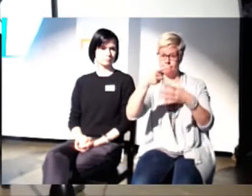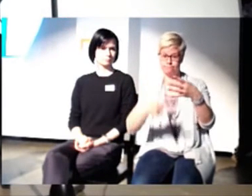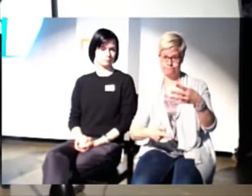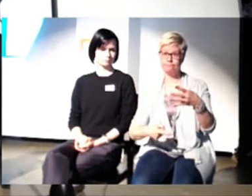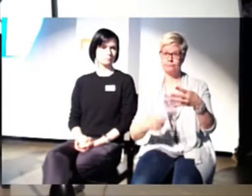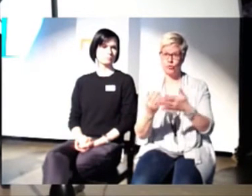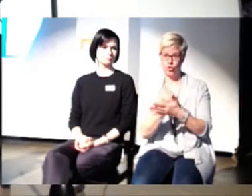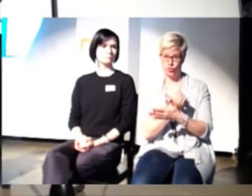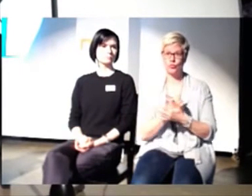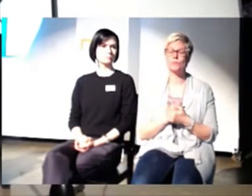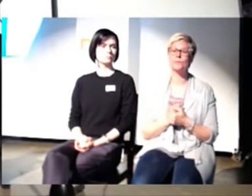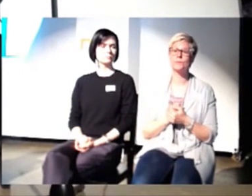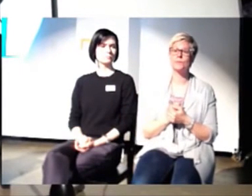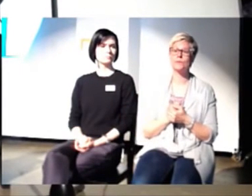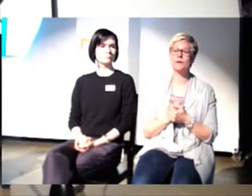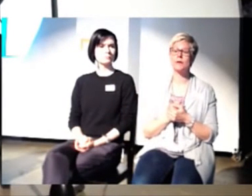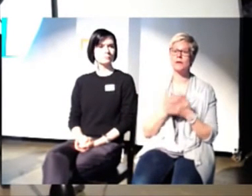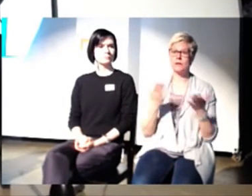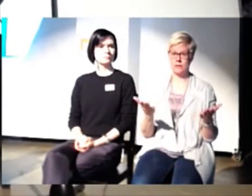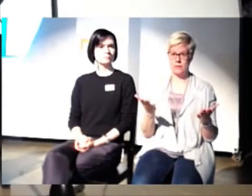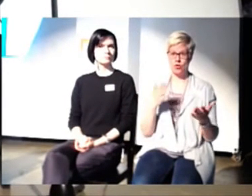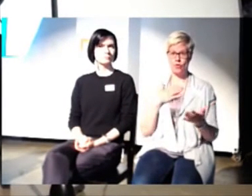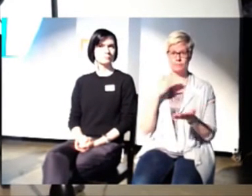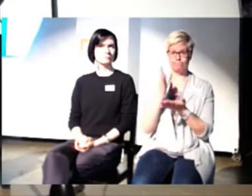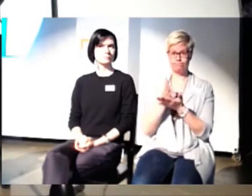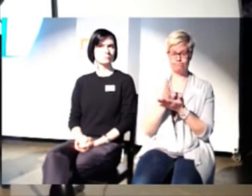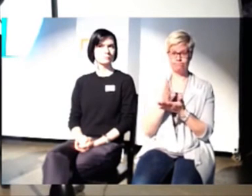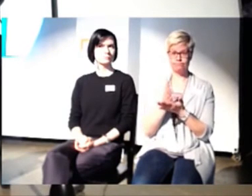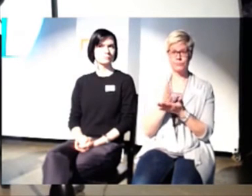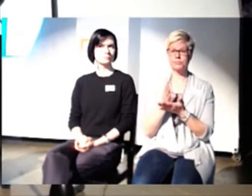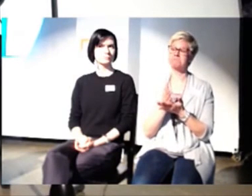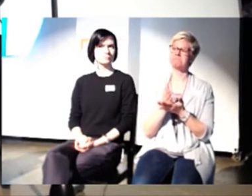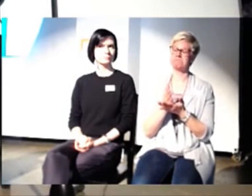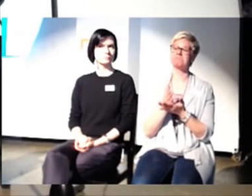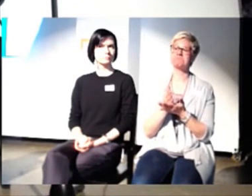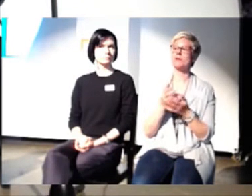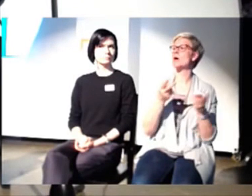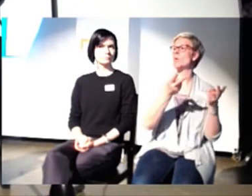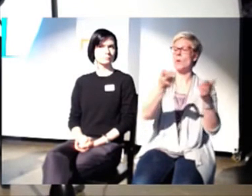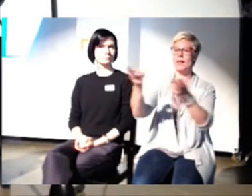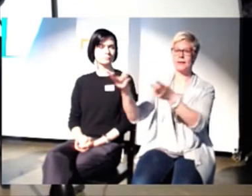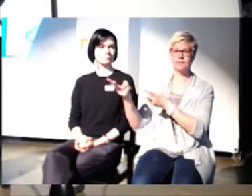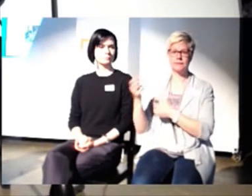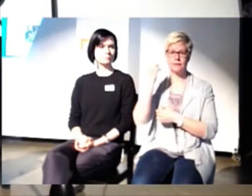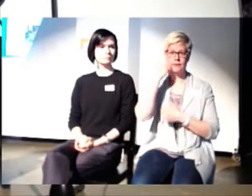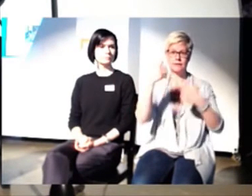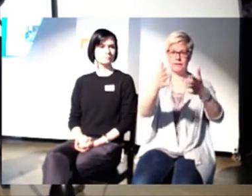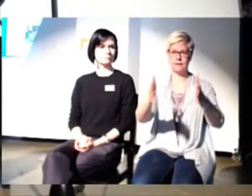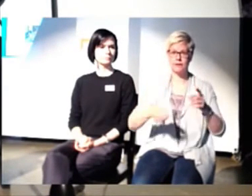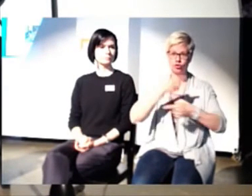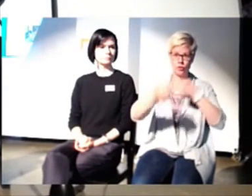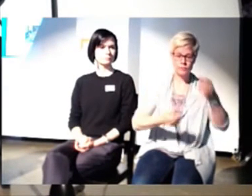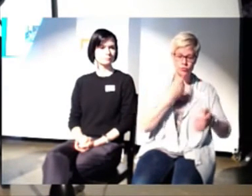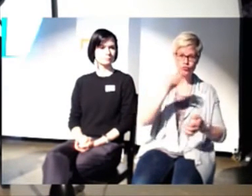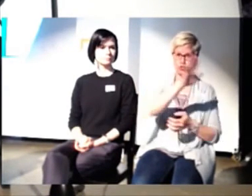Ja tästä puheenvuorossa mä aion puhua siitä yleisesti tästä residenssitoiminnasta Suomessa ja ulkomailla